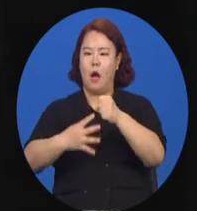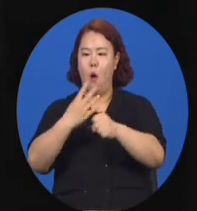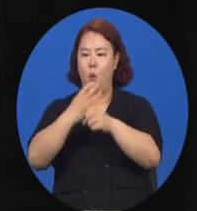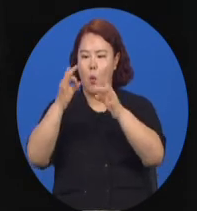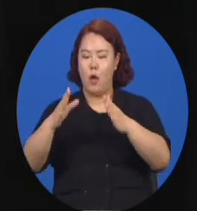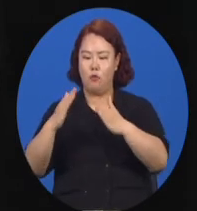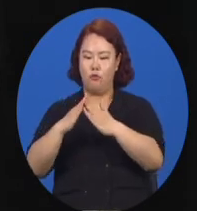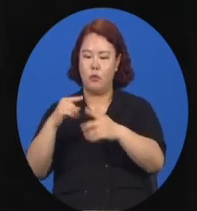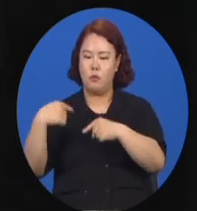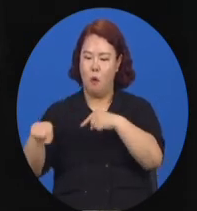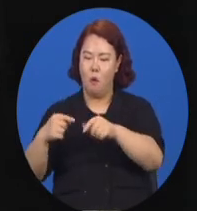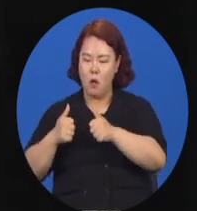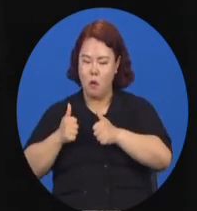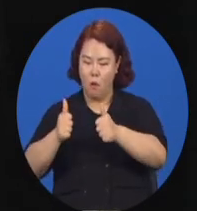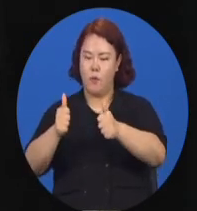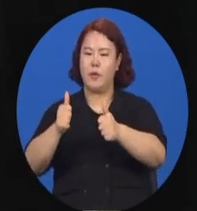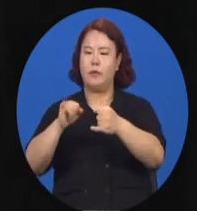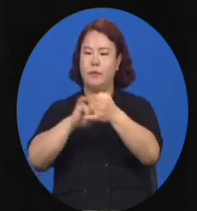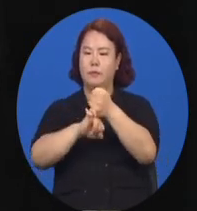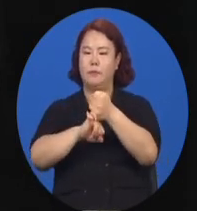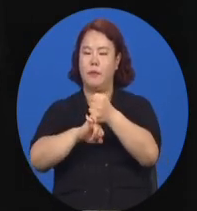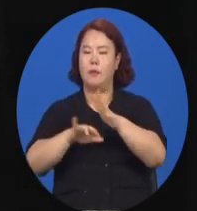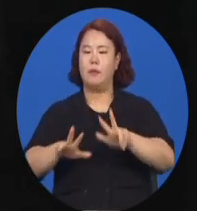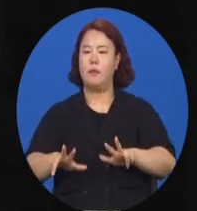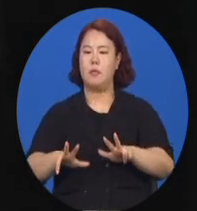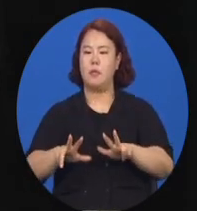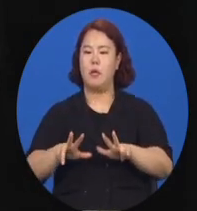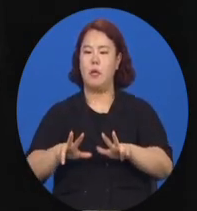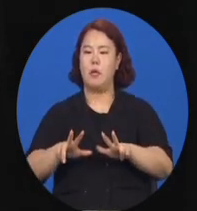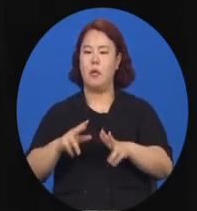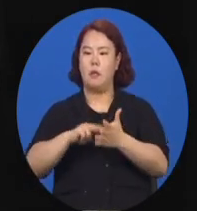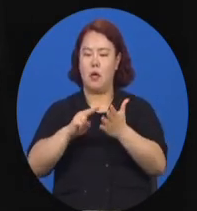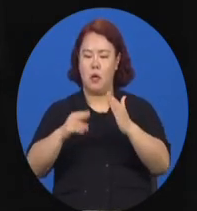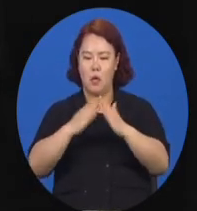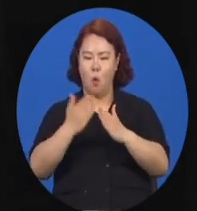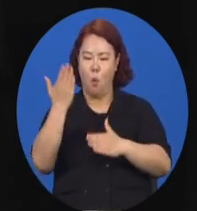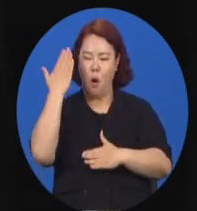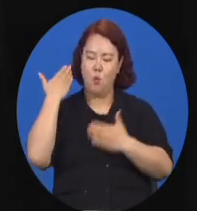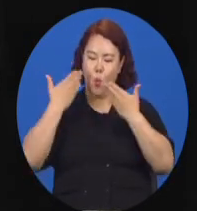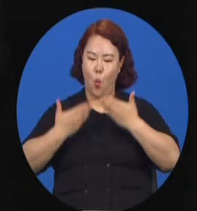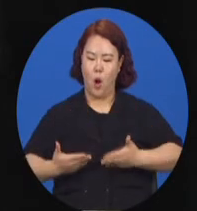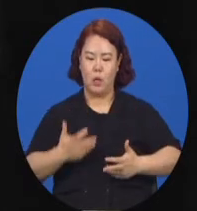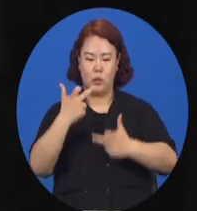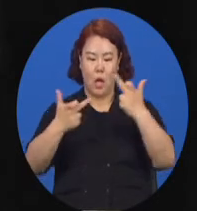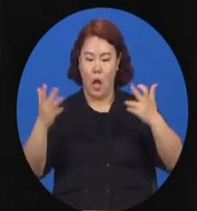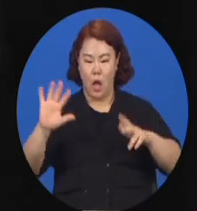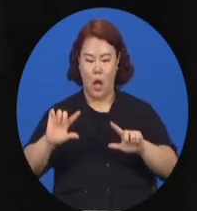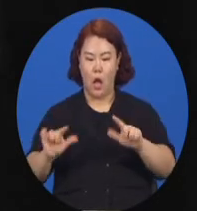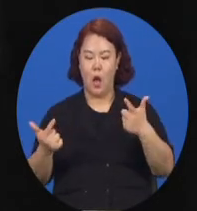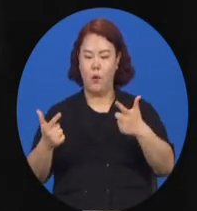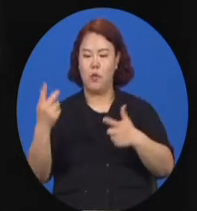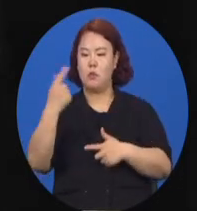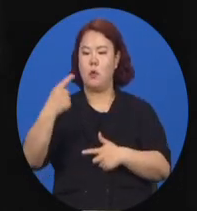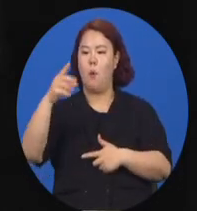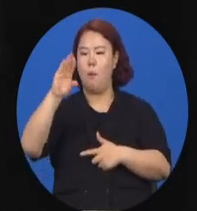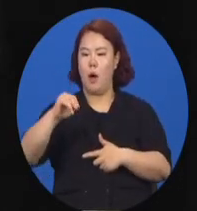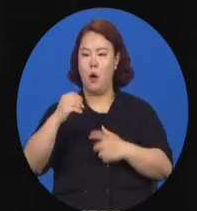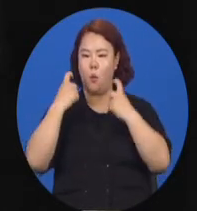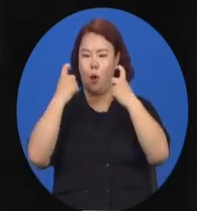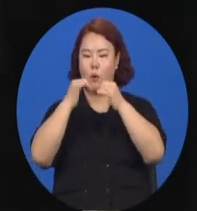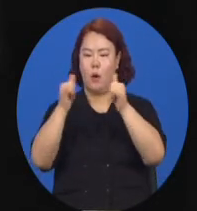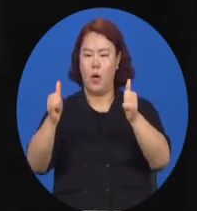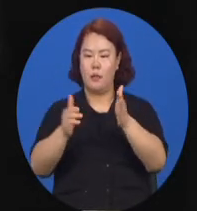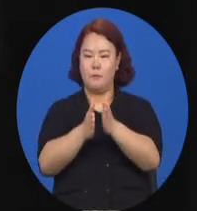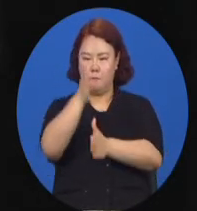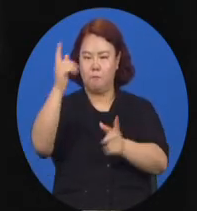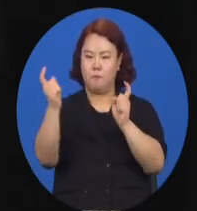추진해왔습니다. 이제 우리 단양은 과거에 조용하던 산골이 아닙니다. 이제는 천만 관광 시대를 맞이했고 지역의